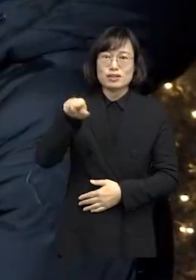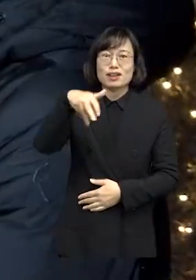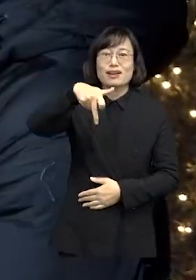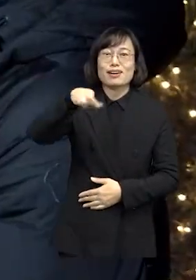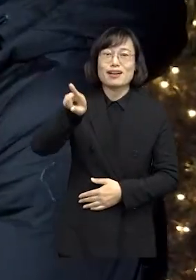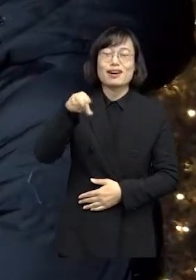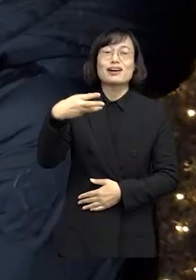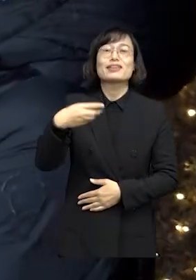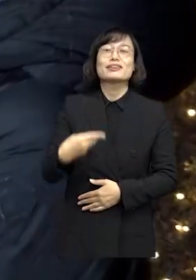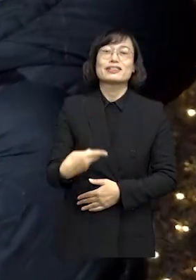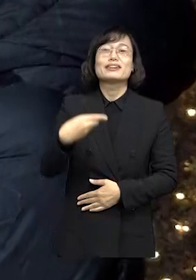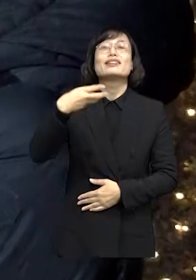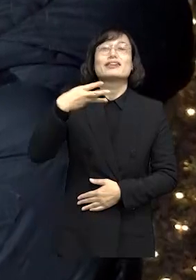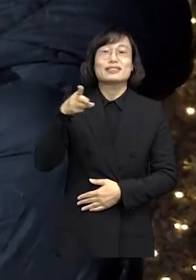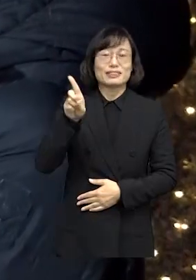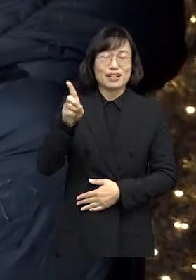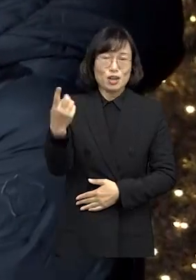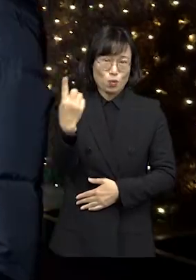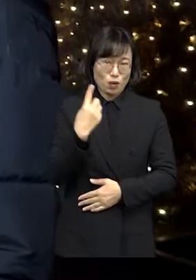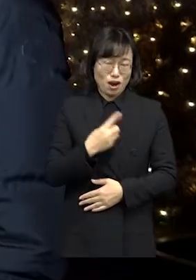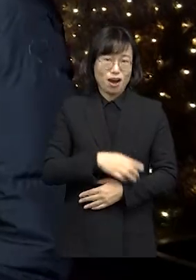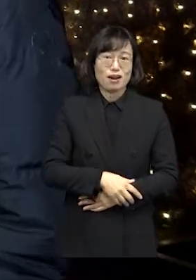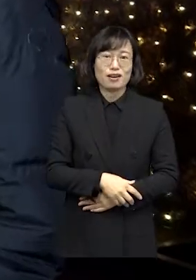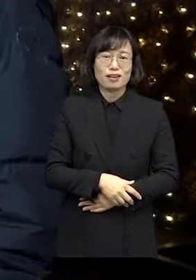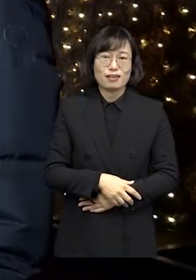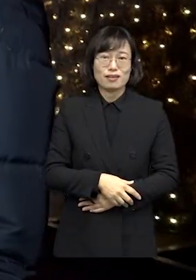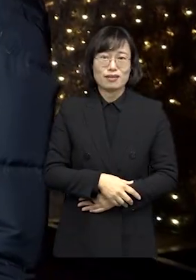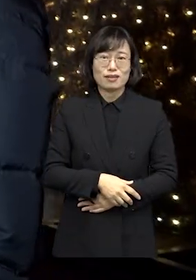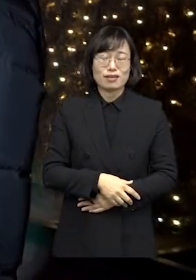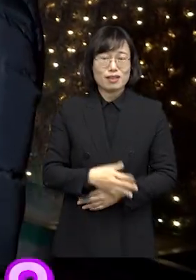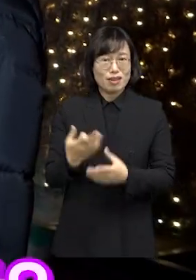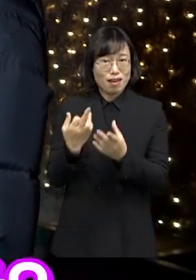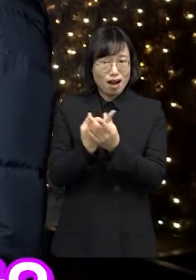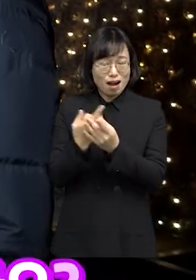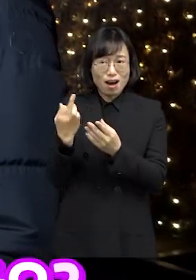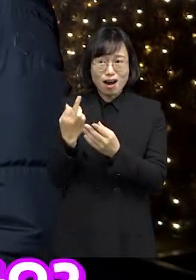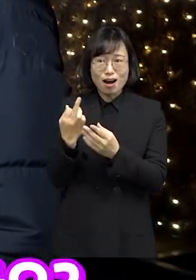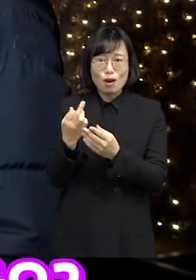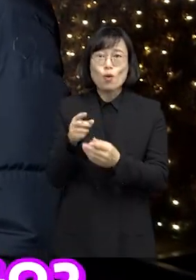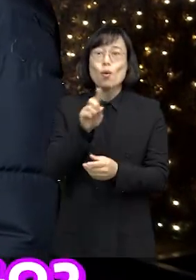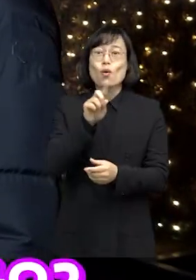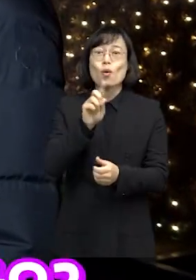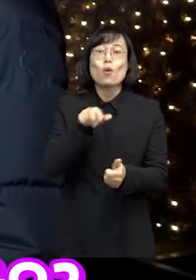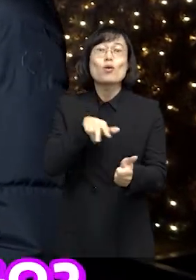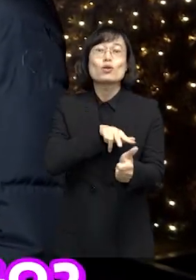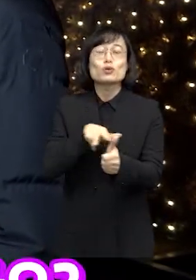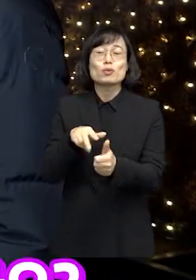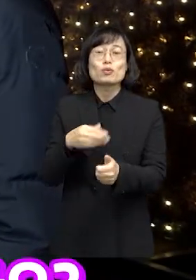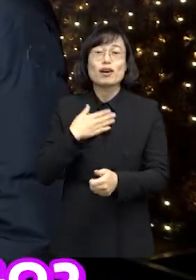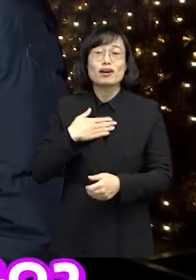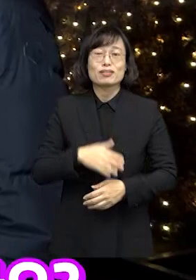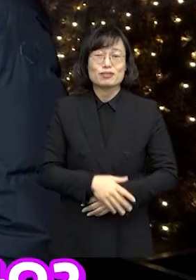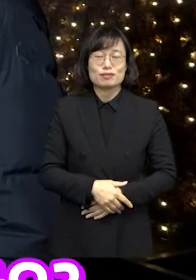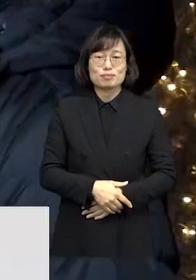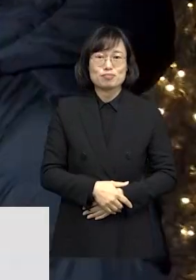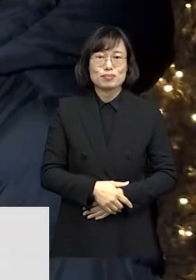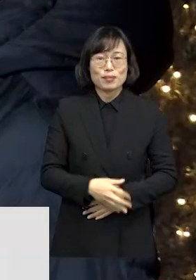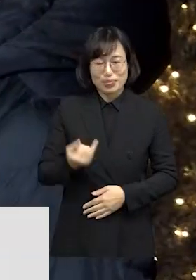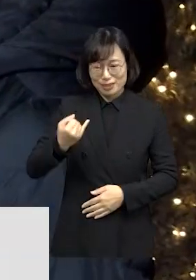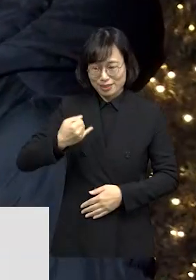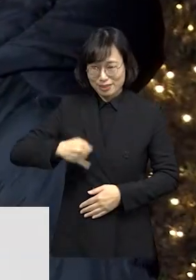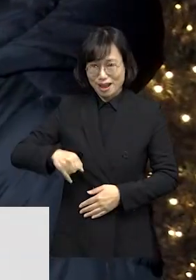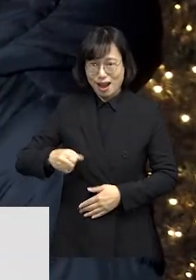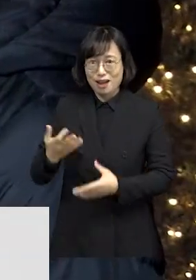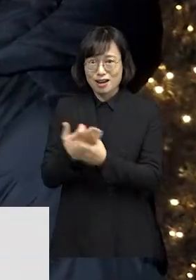될까요? 네, 자카르타에서 왔습니다. 예. 아, 예. 아, 그럼 자카르타에서 양산까지 어떻게 알고 오게 되셨나요? 아, 요,